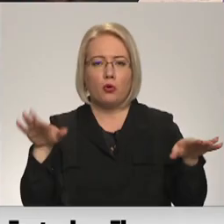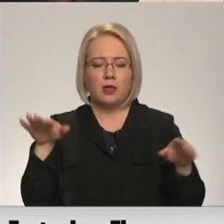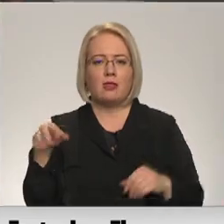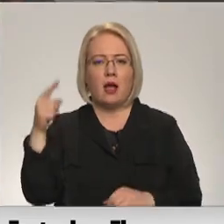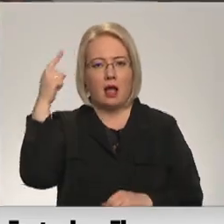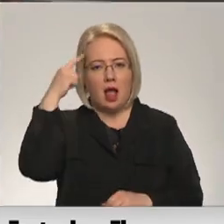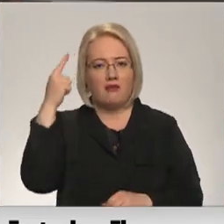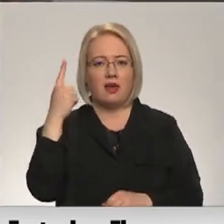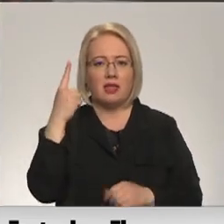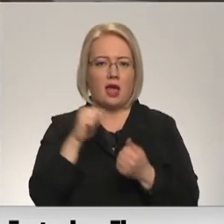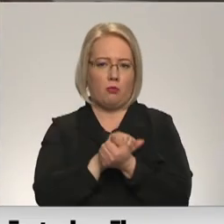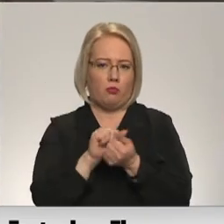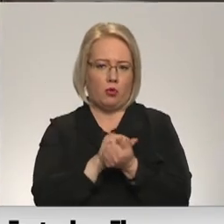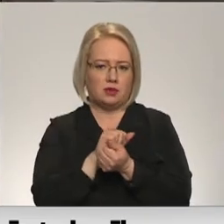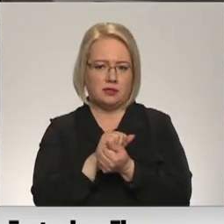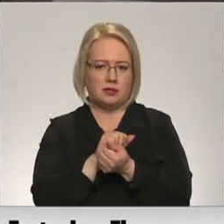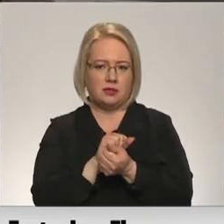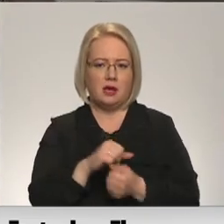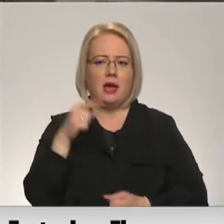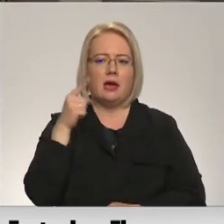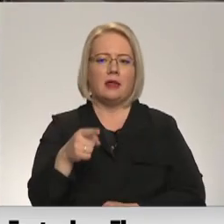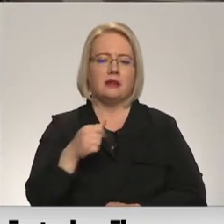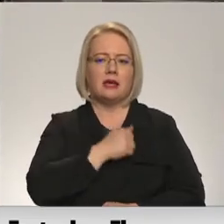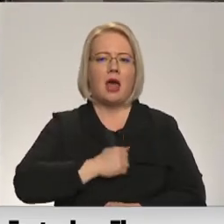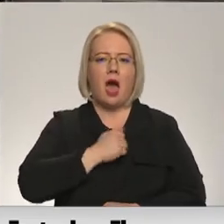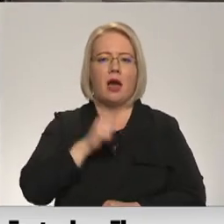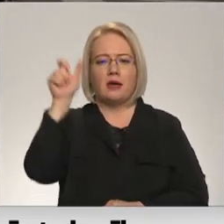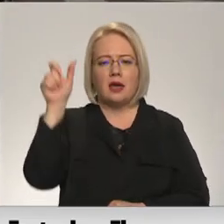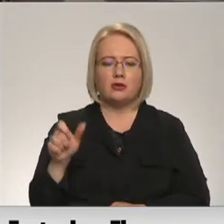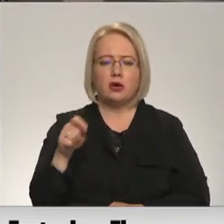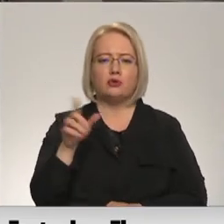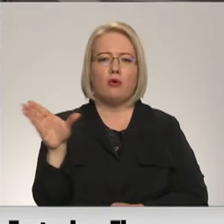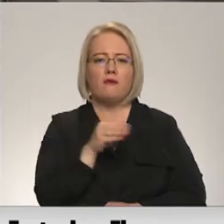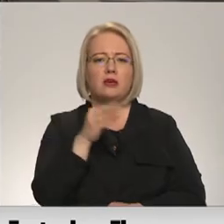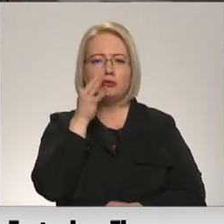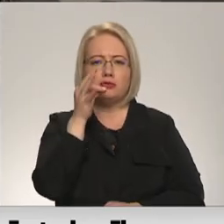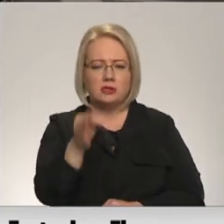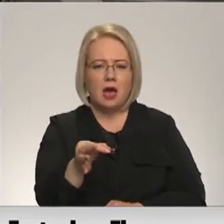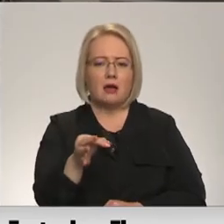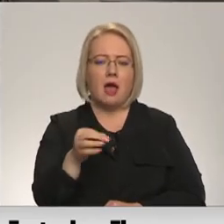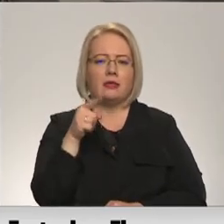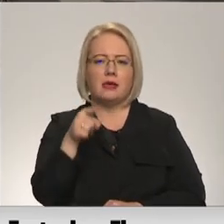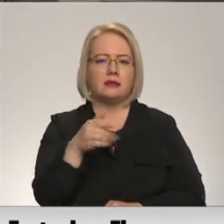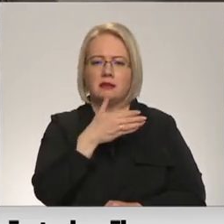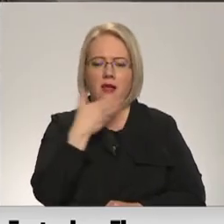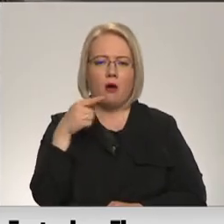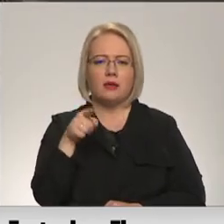posts. Šis te agresors, jā, šis ir cilvēks, kurš visu to saka. Un viņš nebūs tieši tas cilvēks,